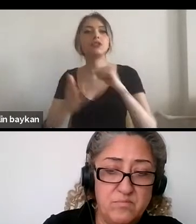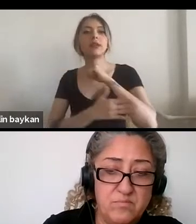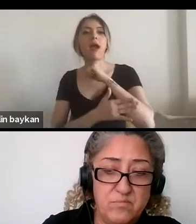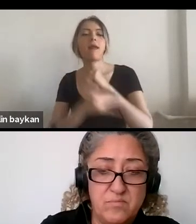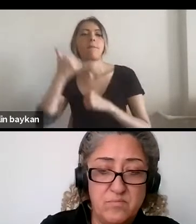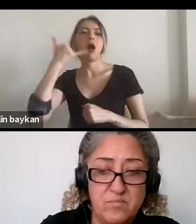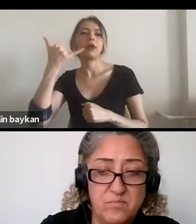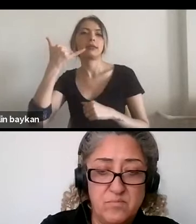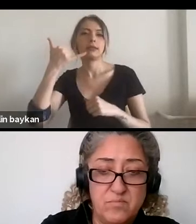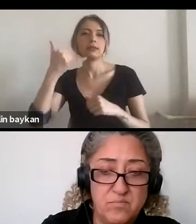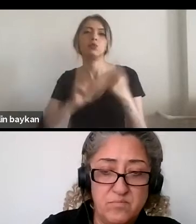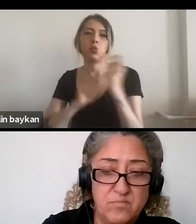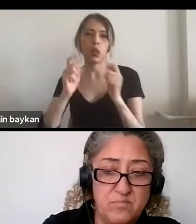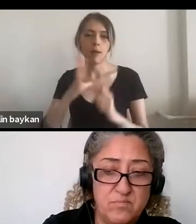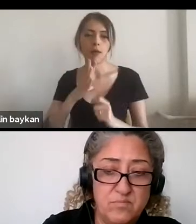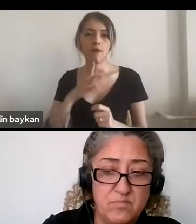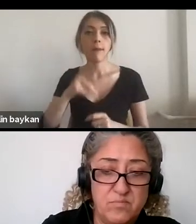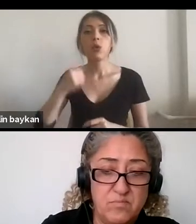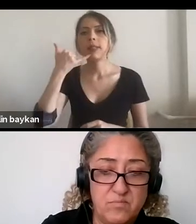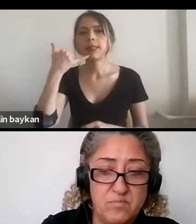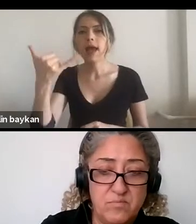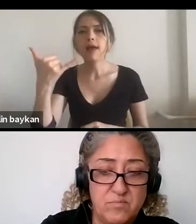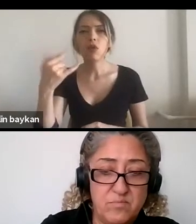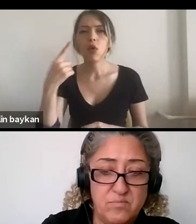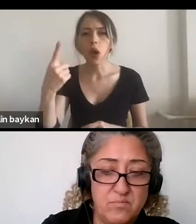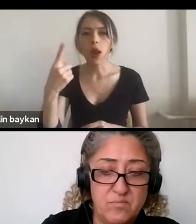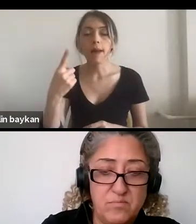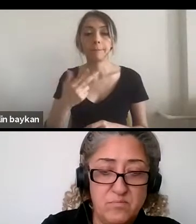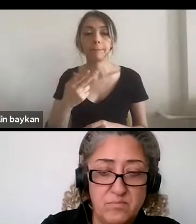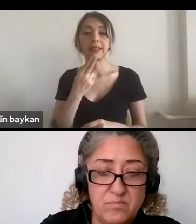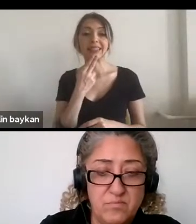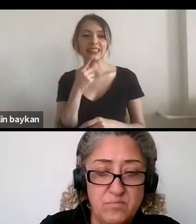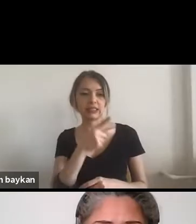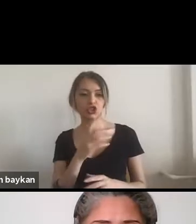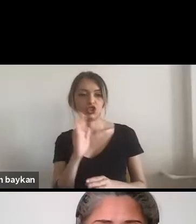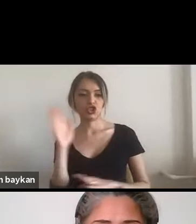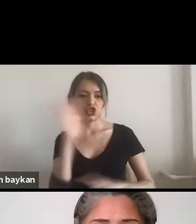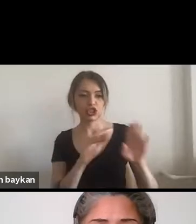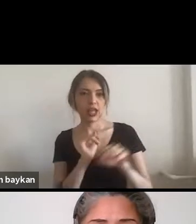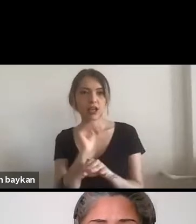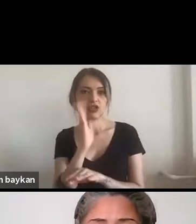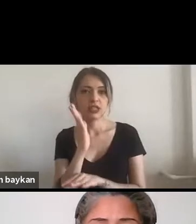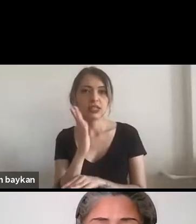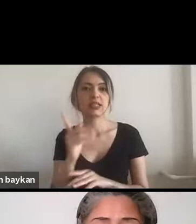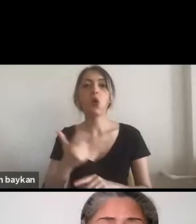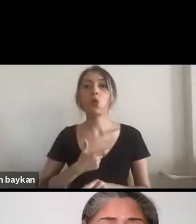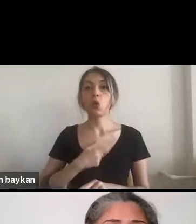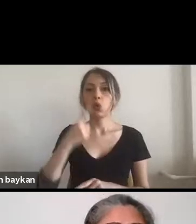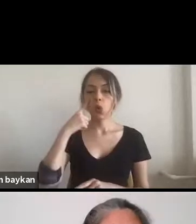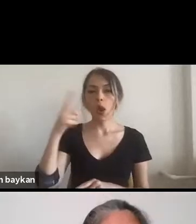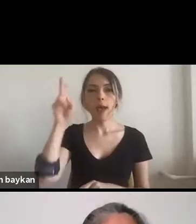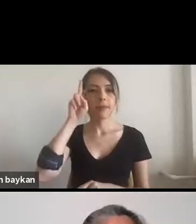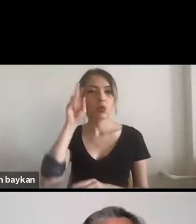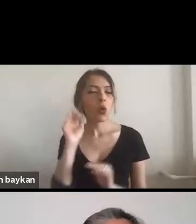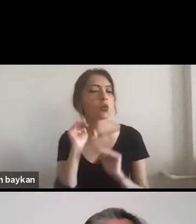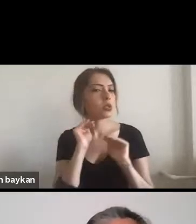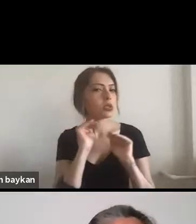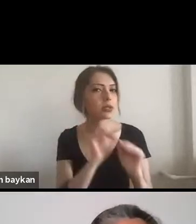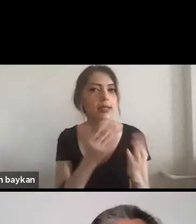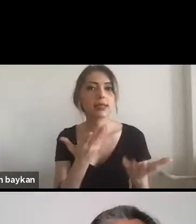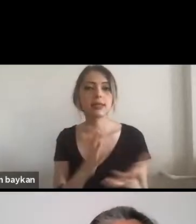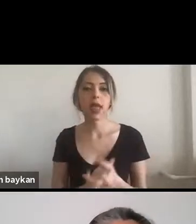hat şiddete uğrayan kadınlara hukuksal psikolojik destek sağlamakta, şiddet vakalarının kolluk kuvvetlerine